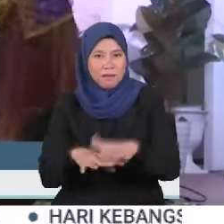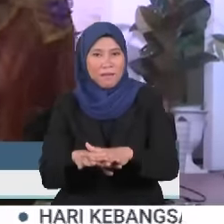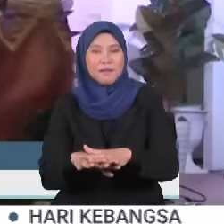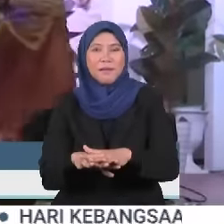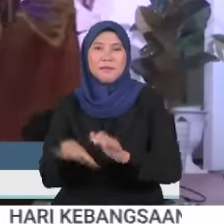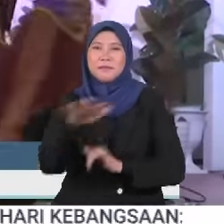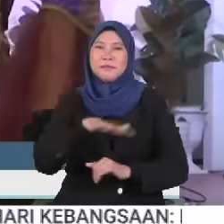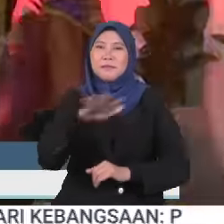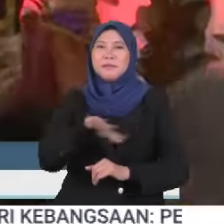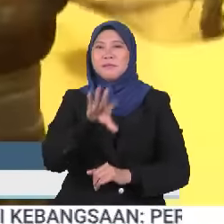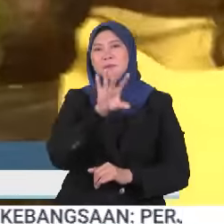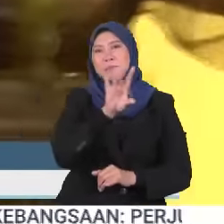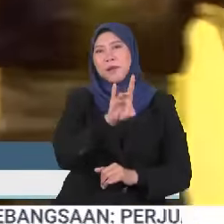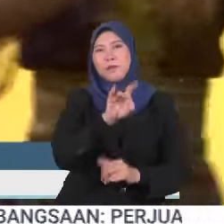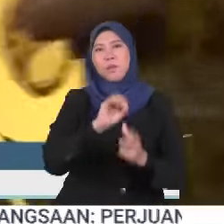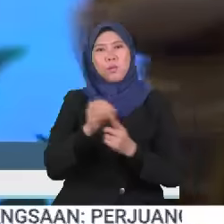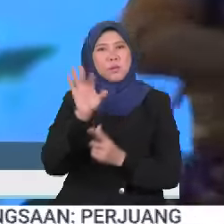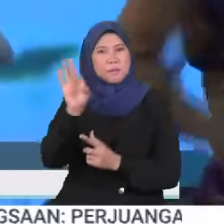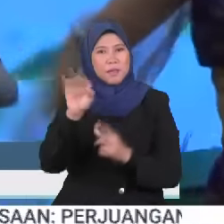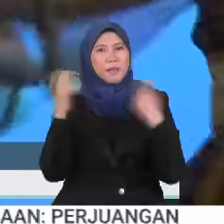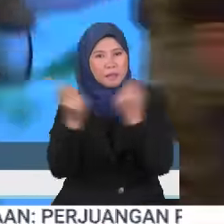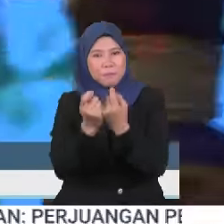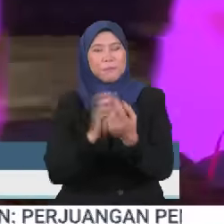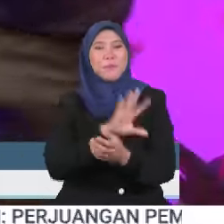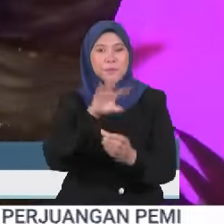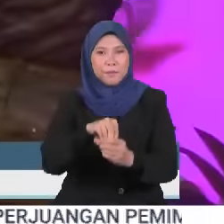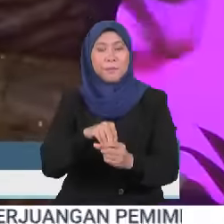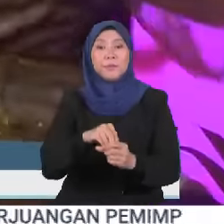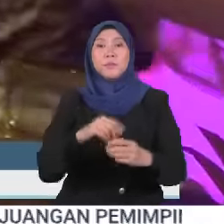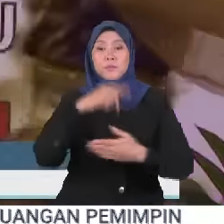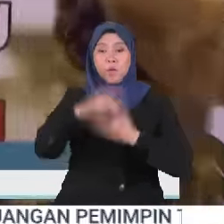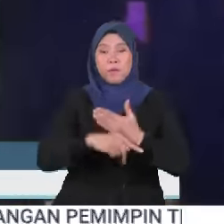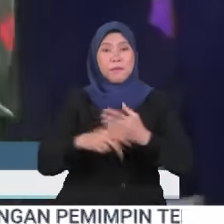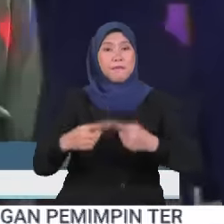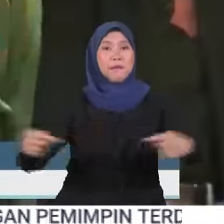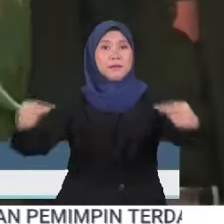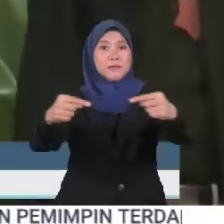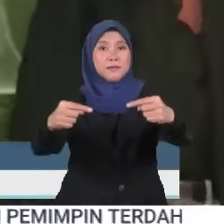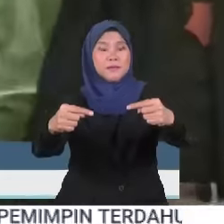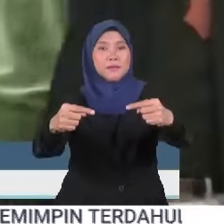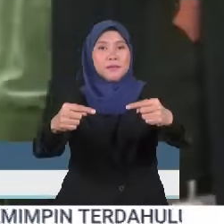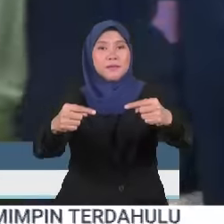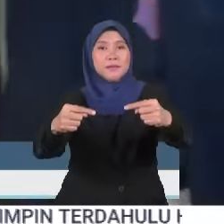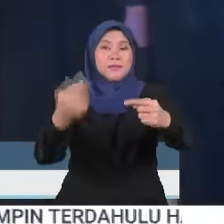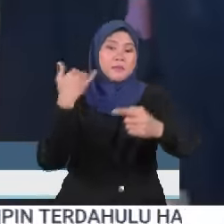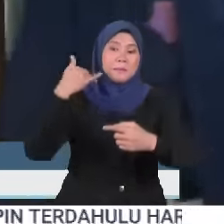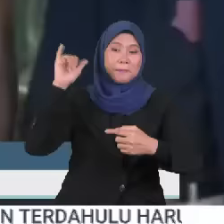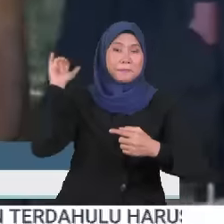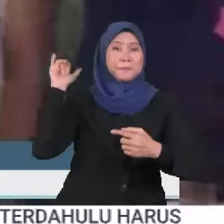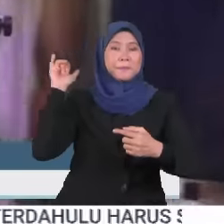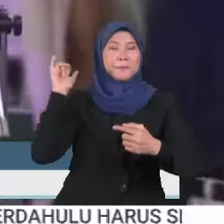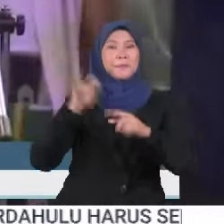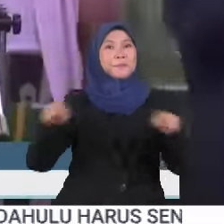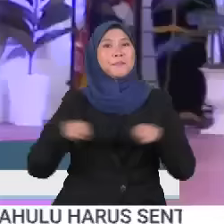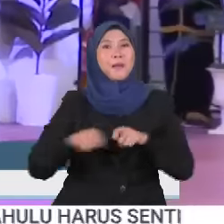seramai 8 atau 9 pasukan telah mengambil bahagian dan acara kemuncaknya final pada kemarin di